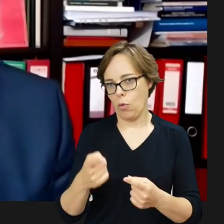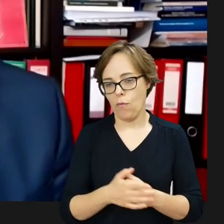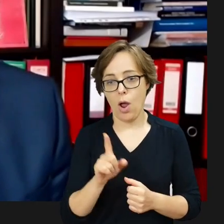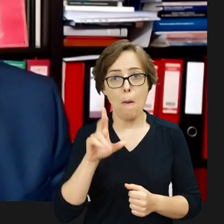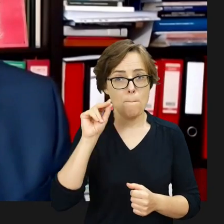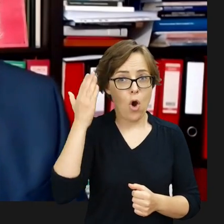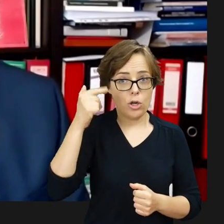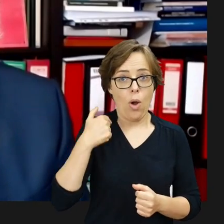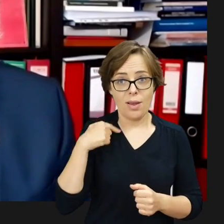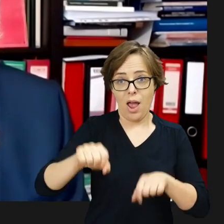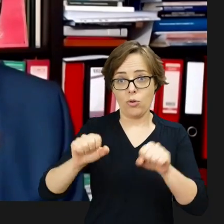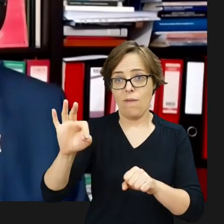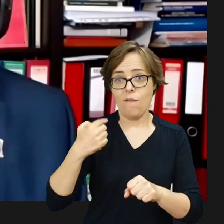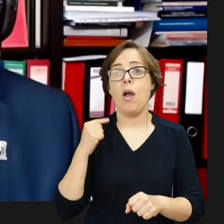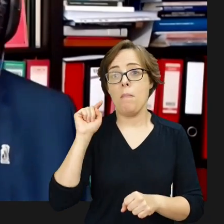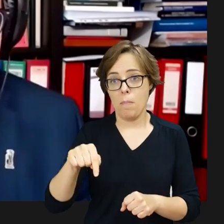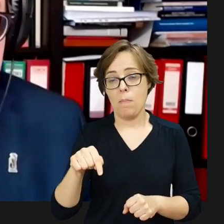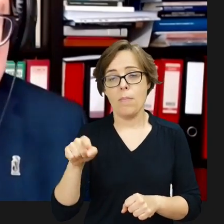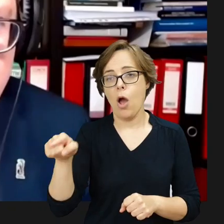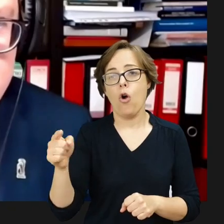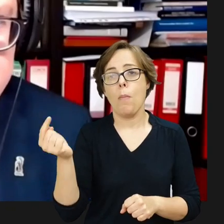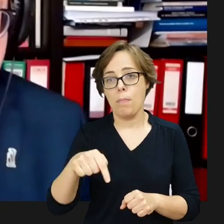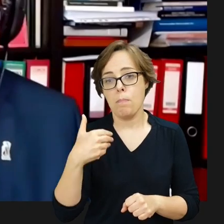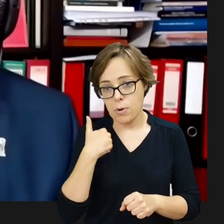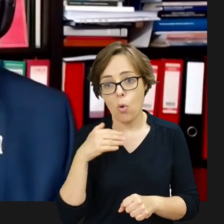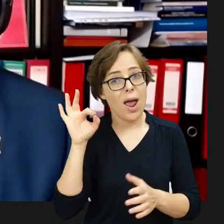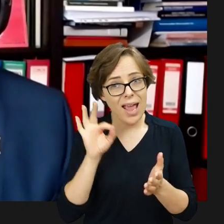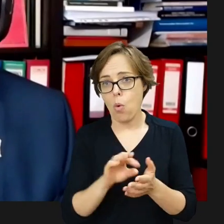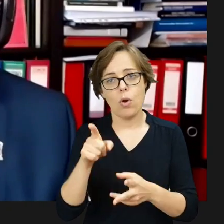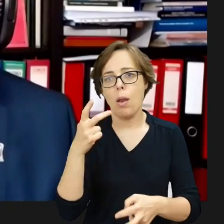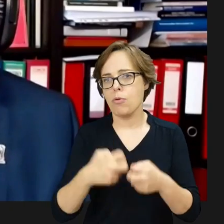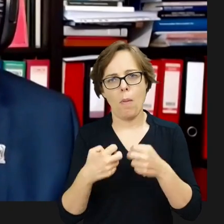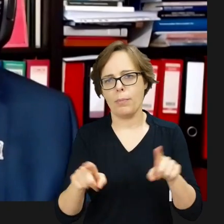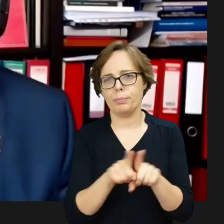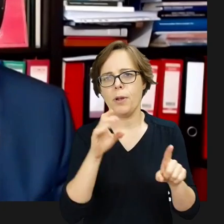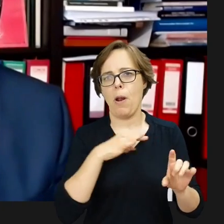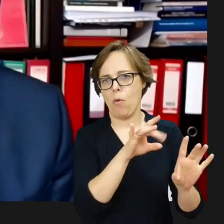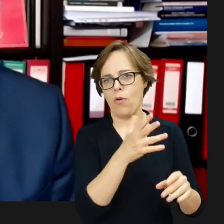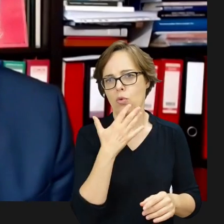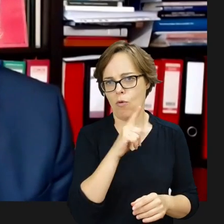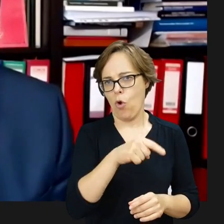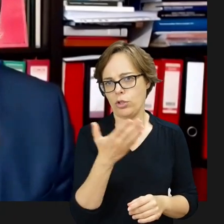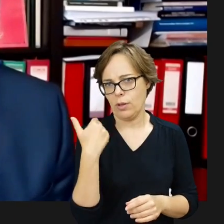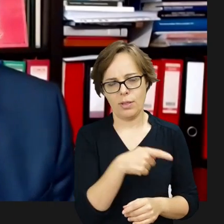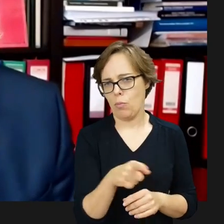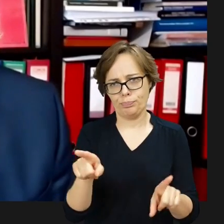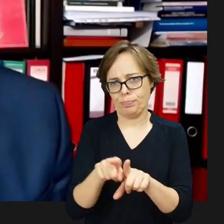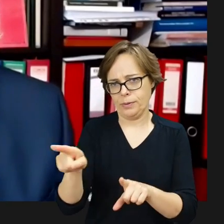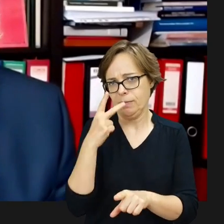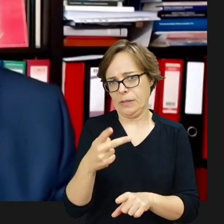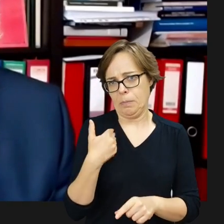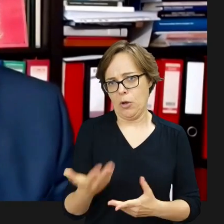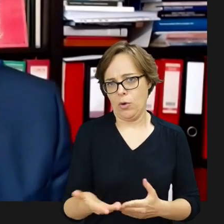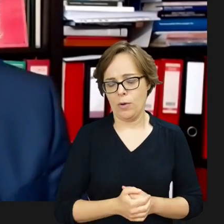rozprawie i zderzałem się z tymi problemami, o których pan profesor mówił godzinę temu i